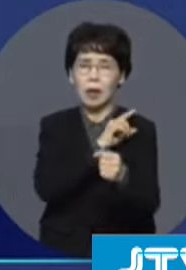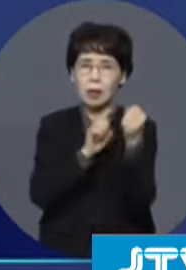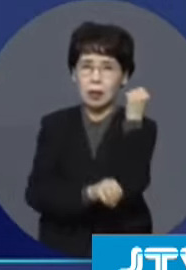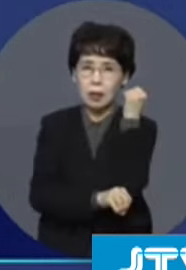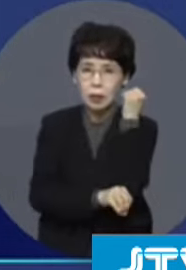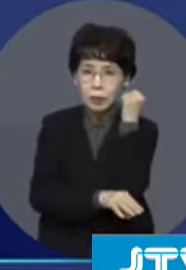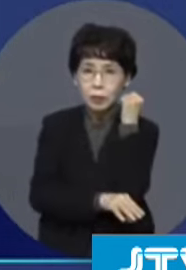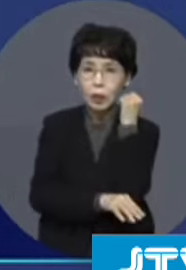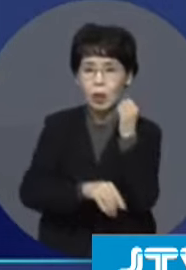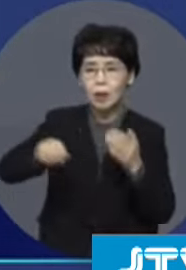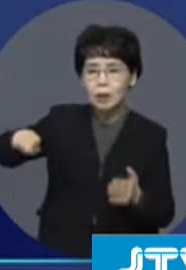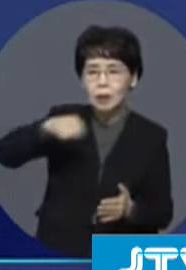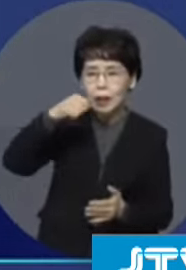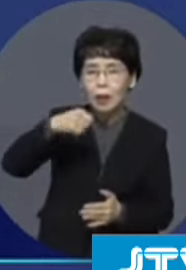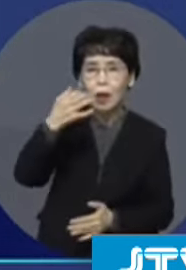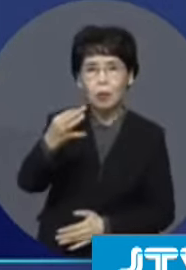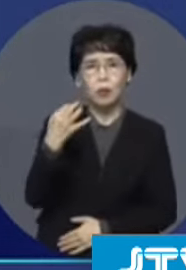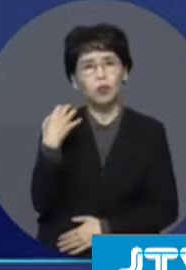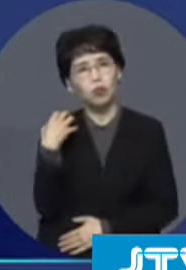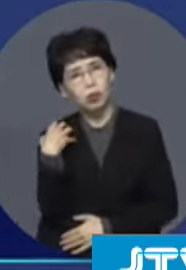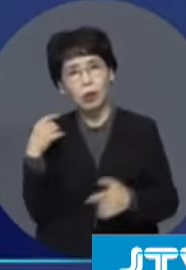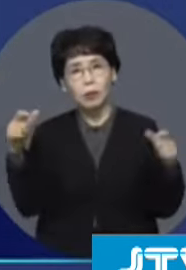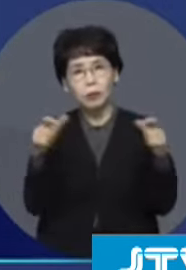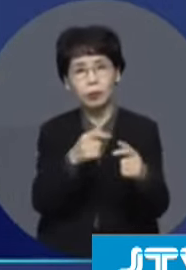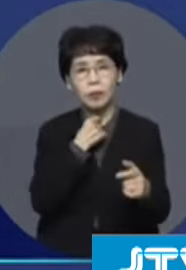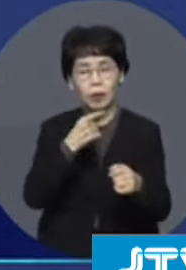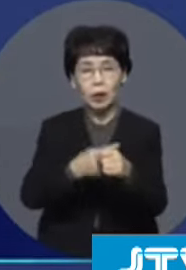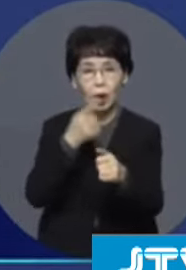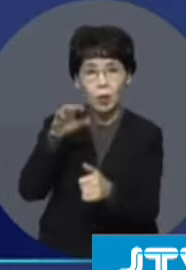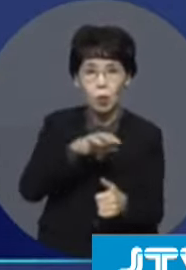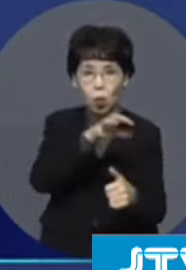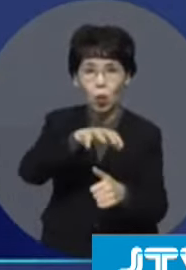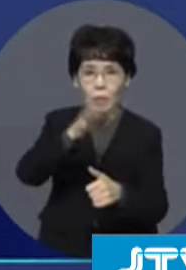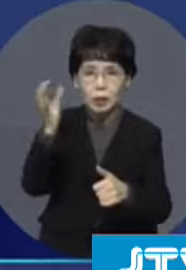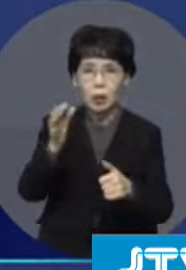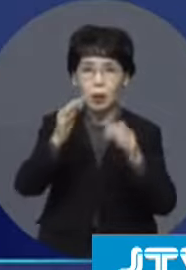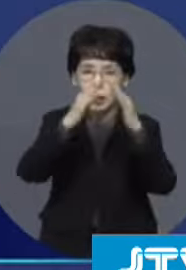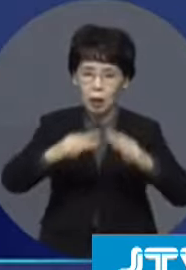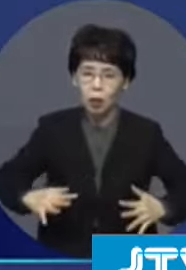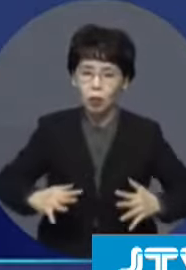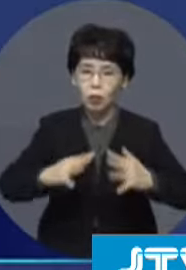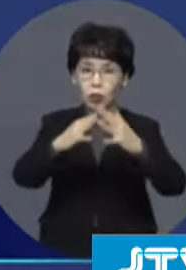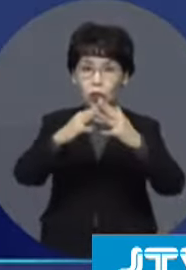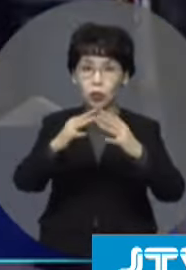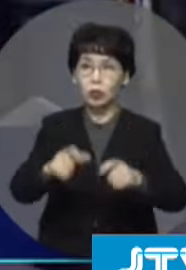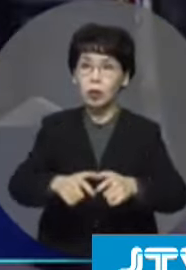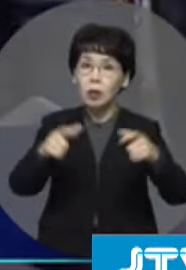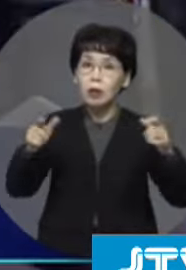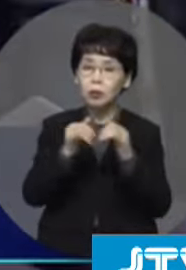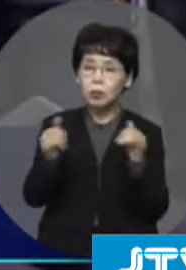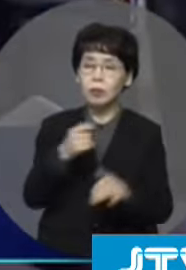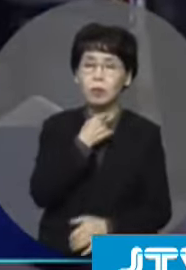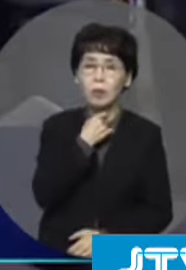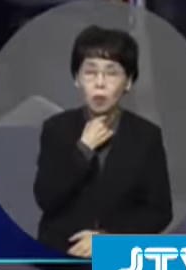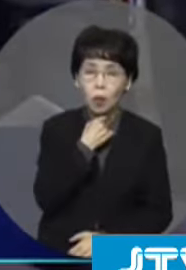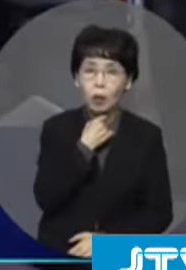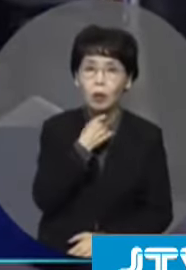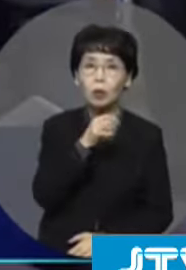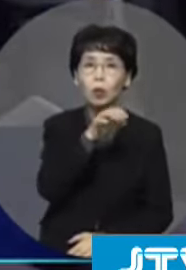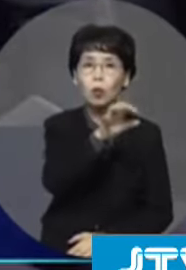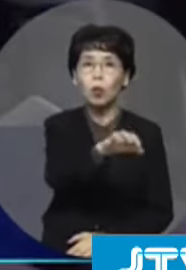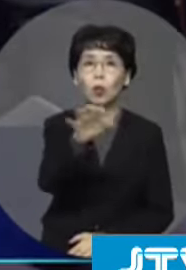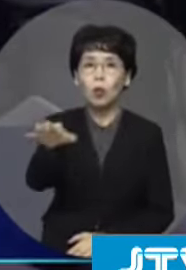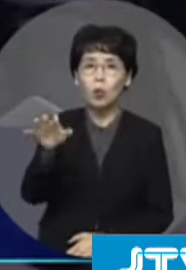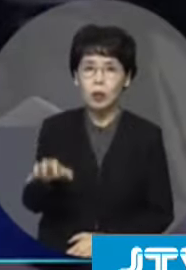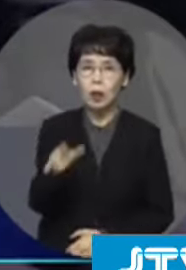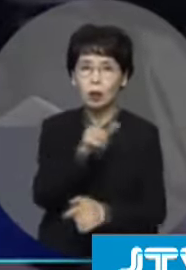부담을 줄이겠습니다. 그린벨트 해제 또 재건축 활성화 등을 통해서 국민이 원하는 곳에